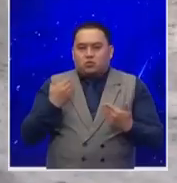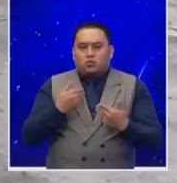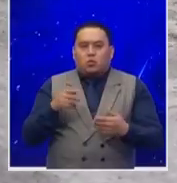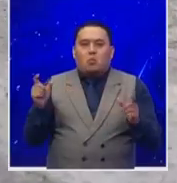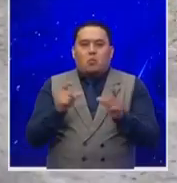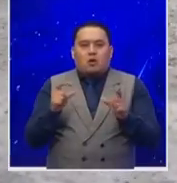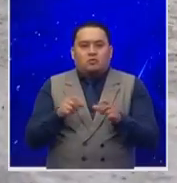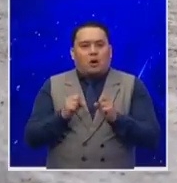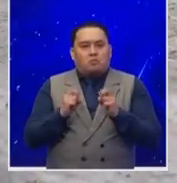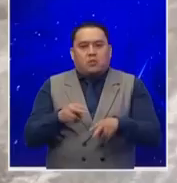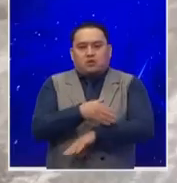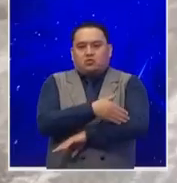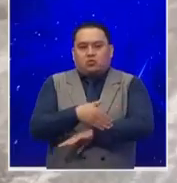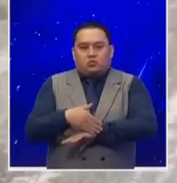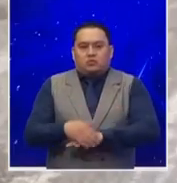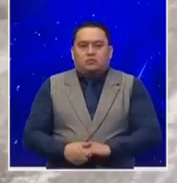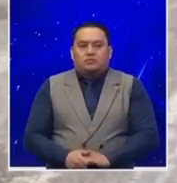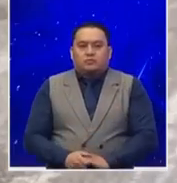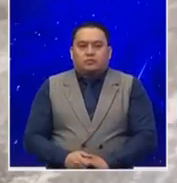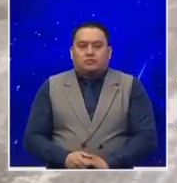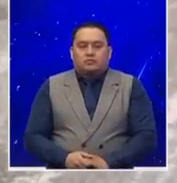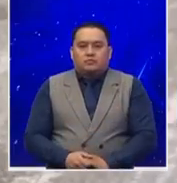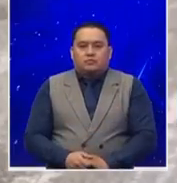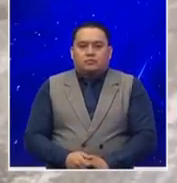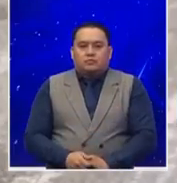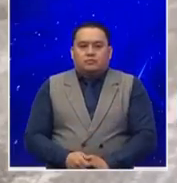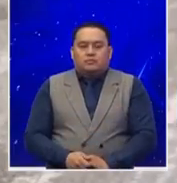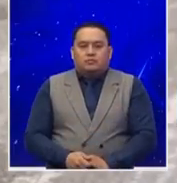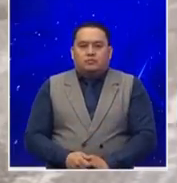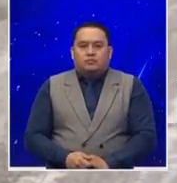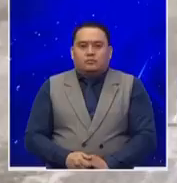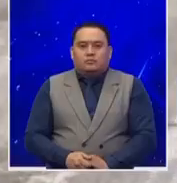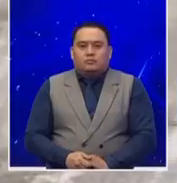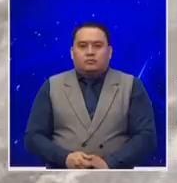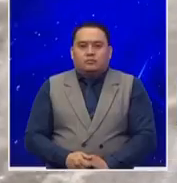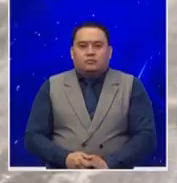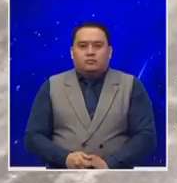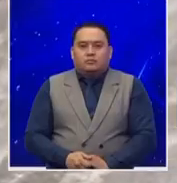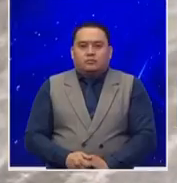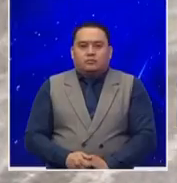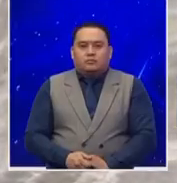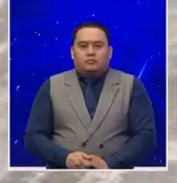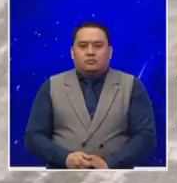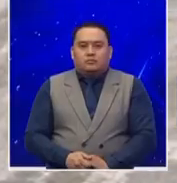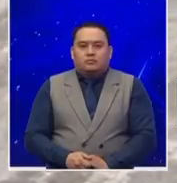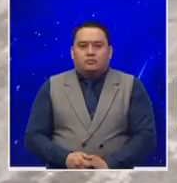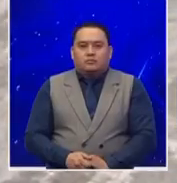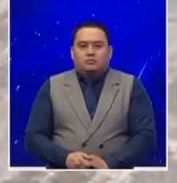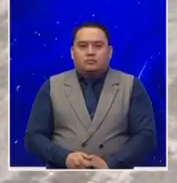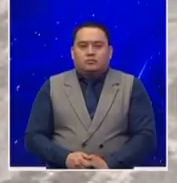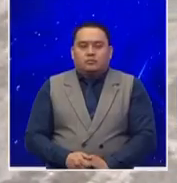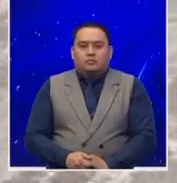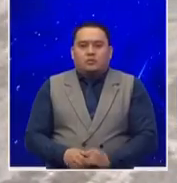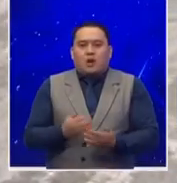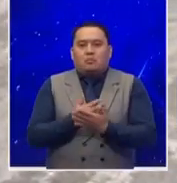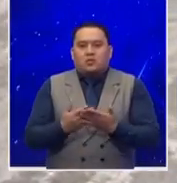көшеге шығу қауіпті екенін айтады. Я шла на работу, собаки с утра голодные, видимо, еще морозы сильно по ним ударили. Бірнеше